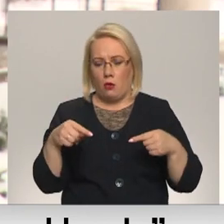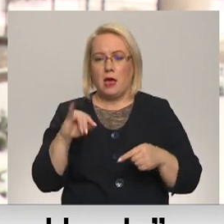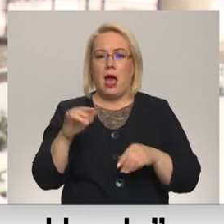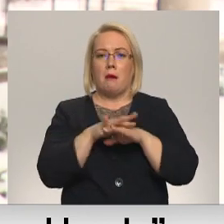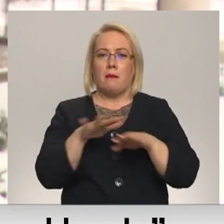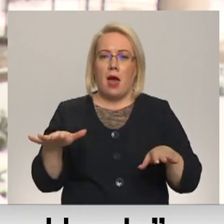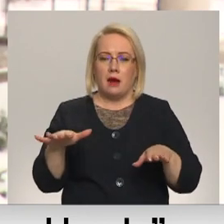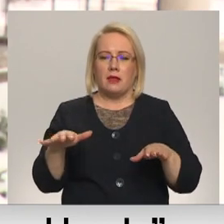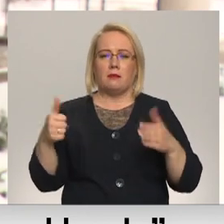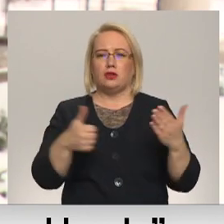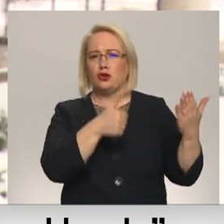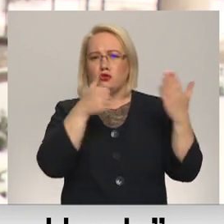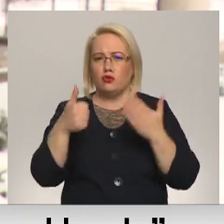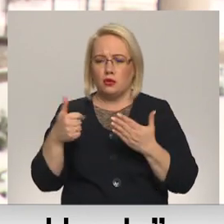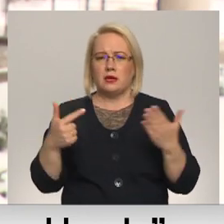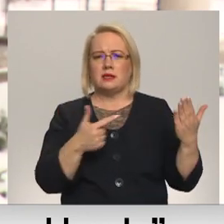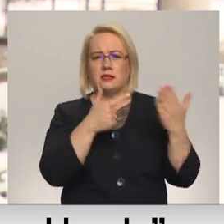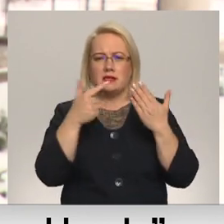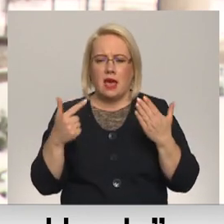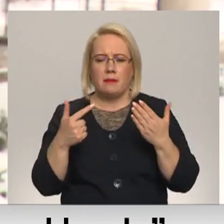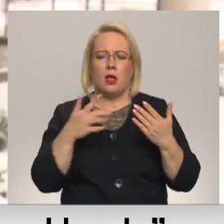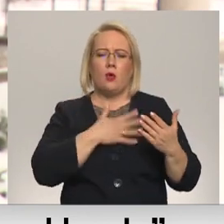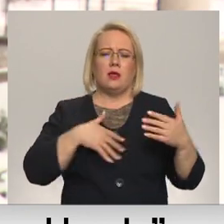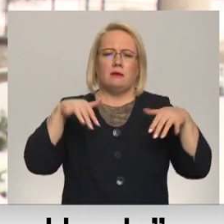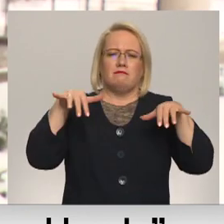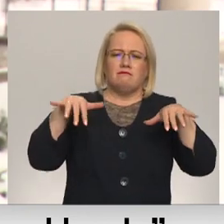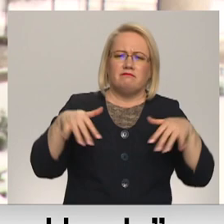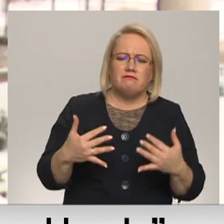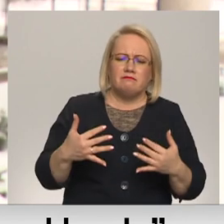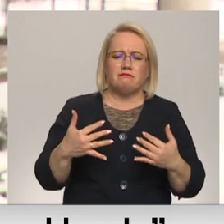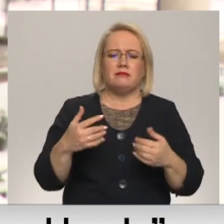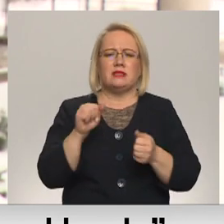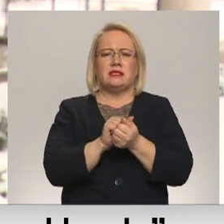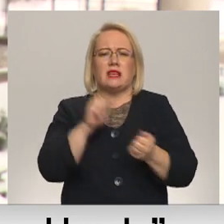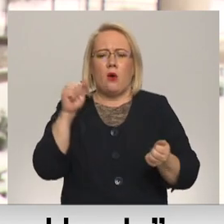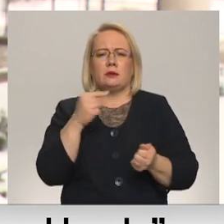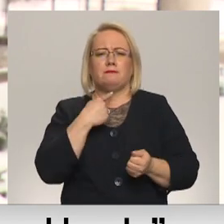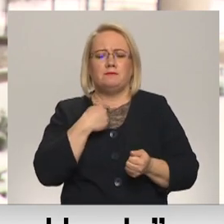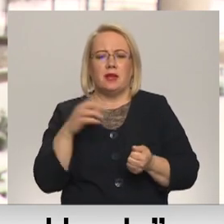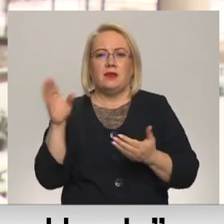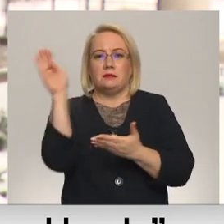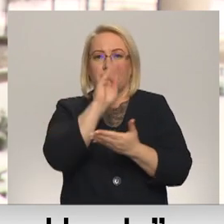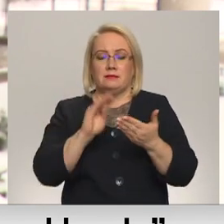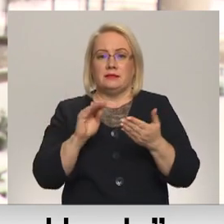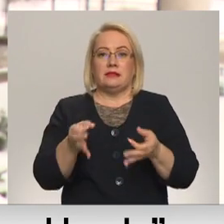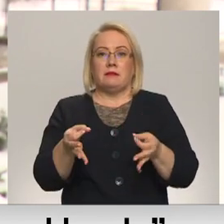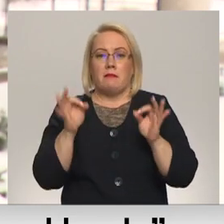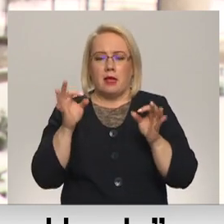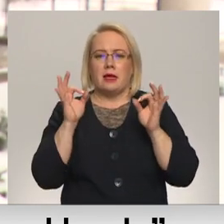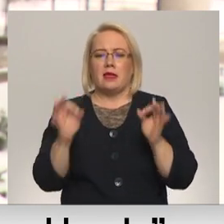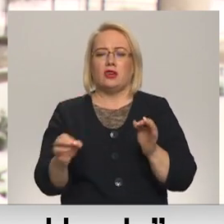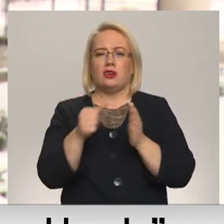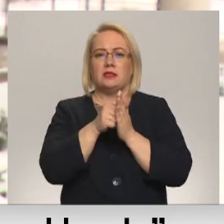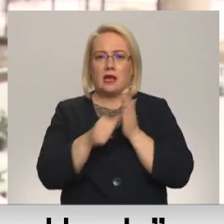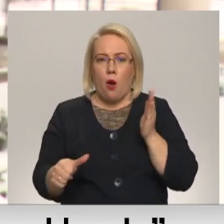kā 6-7 stundas nav divreiz, viņš ir ļoti saguris, ja viņam ir ļoti sausas gļotādes. Tur viss ļoti, ļoti sīksmāk uzrakstīts, tā kā tiešām, ja ir caurēja